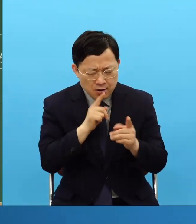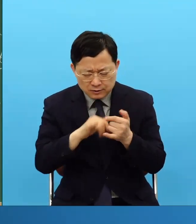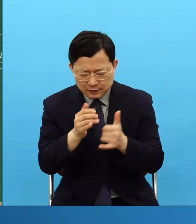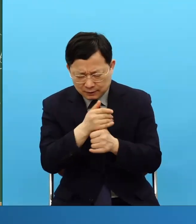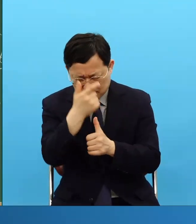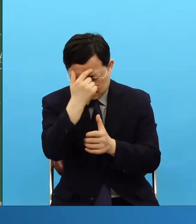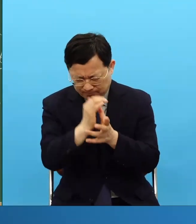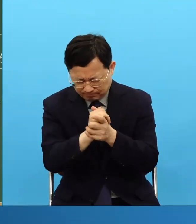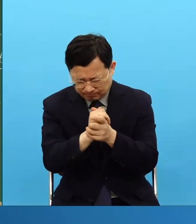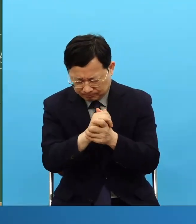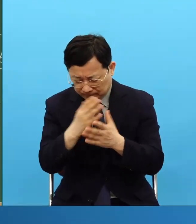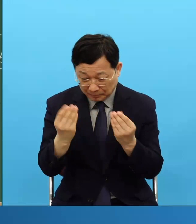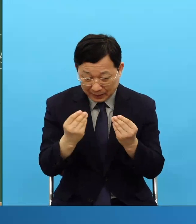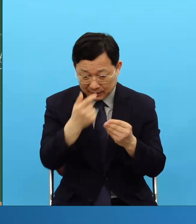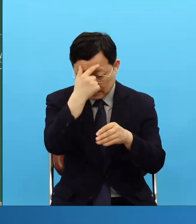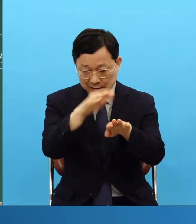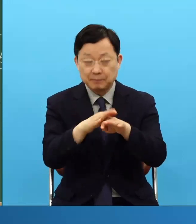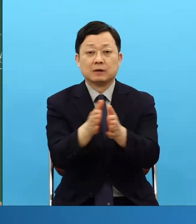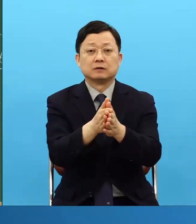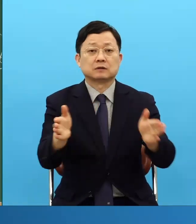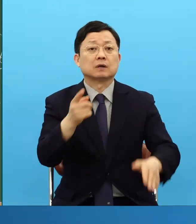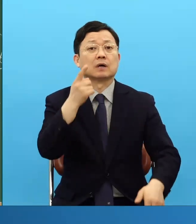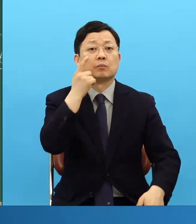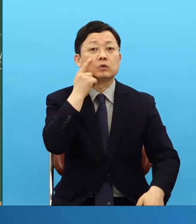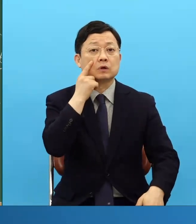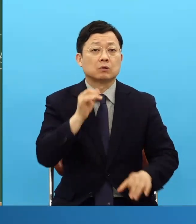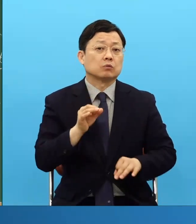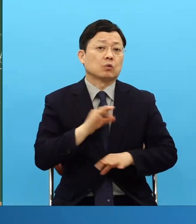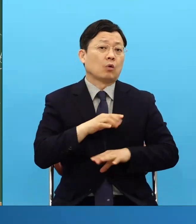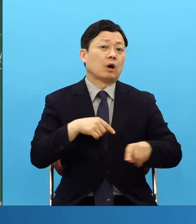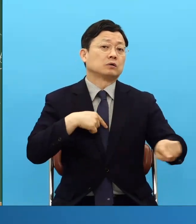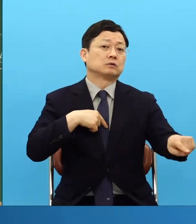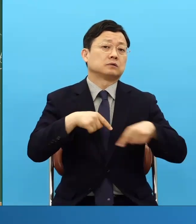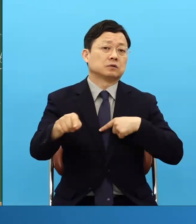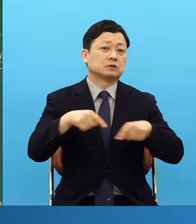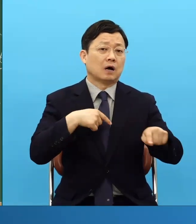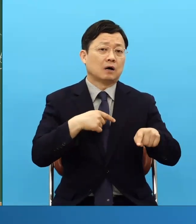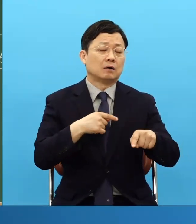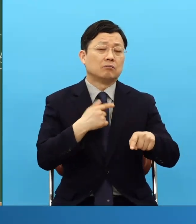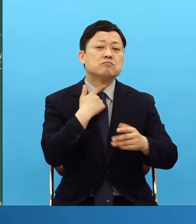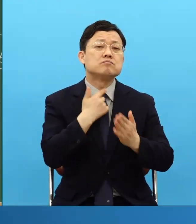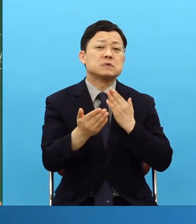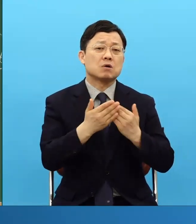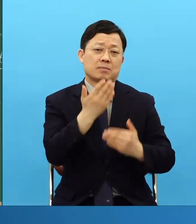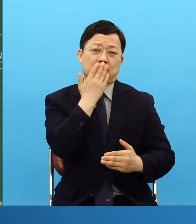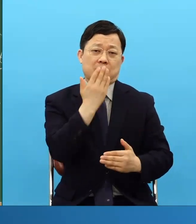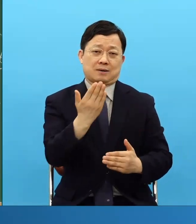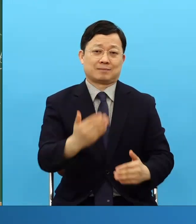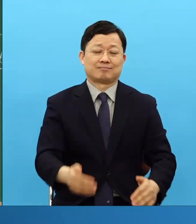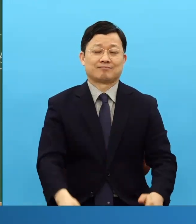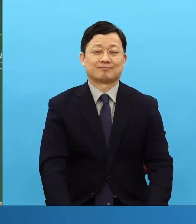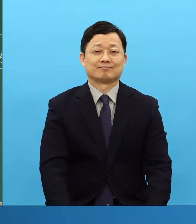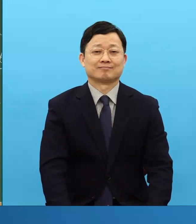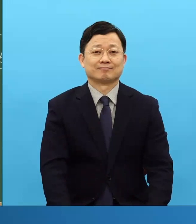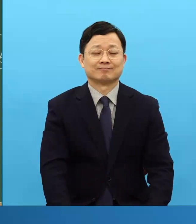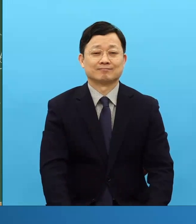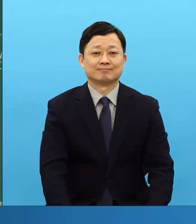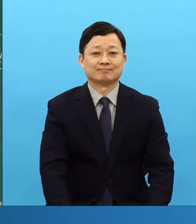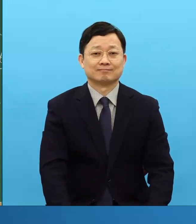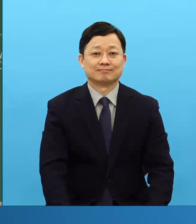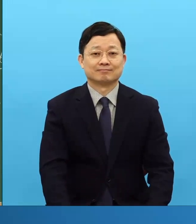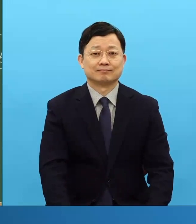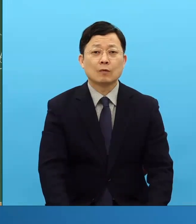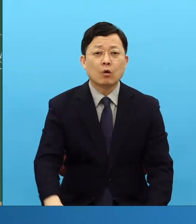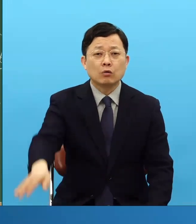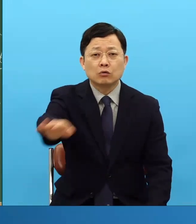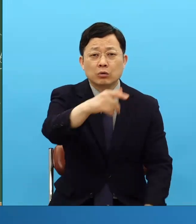붙잡고 기도만 해도 역사 And so 일어나요. even if you just hold to the covenant and pray before worship, the works will take place. 그래가지고 여러분들은 뭐 예배 아무